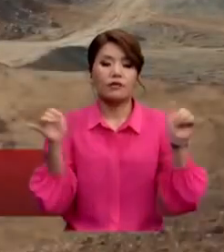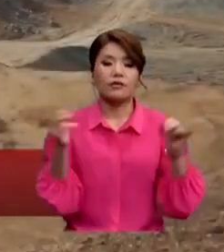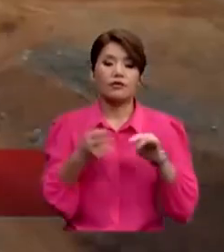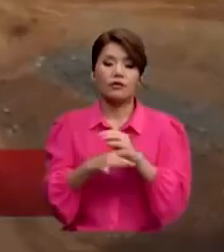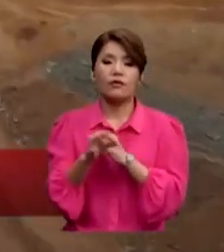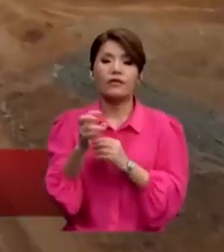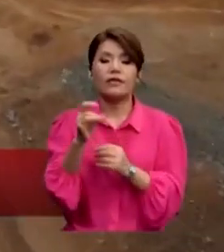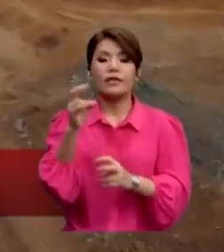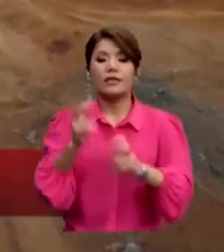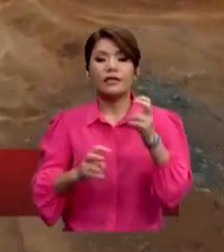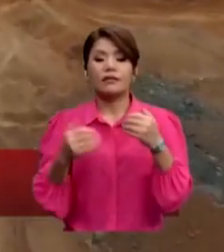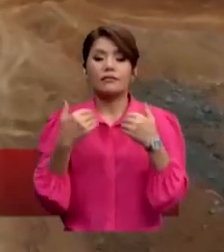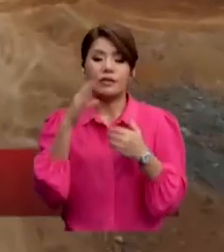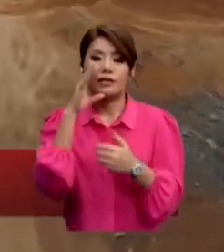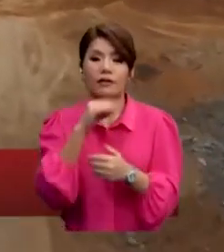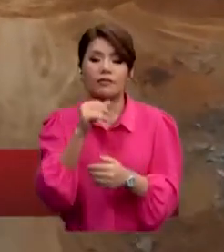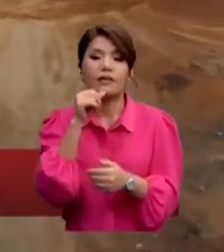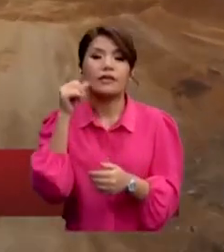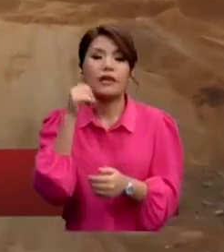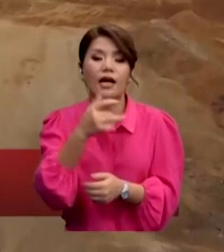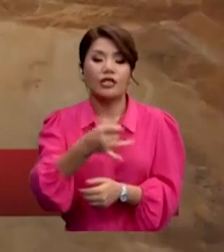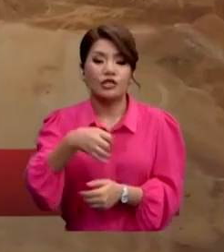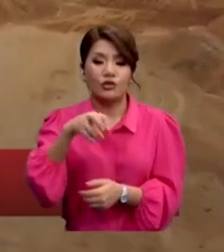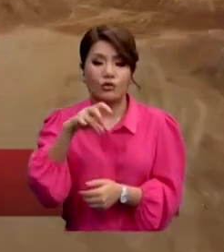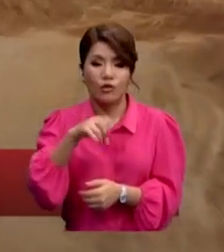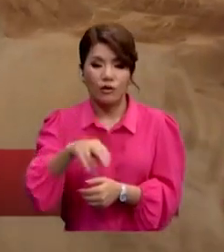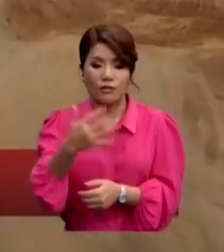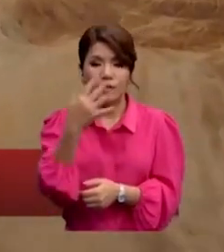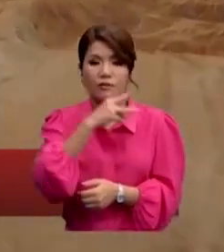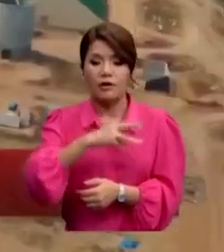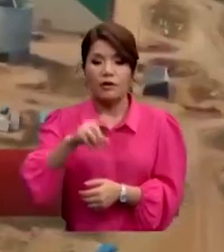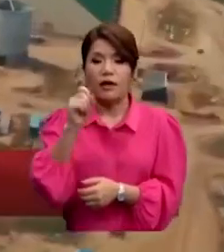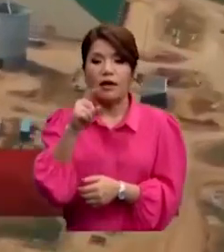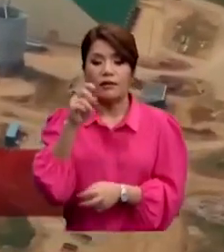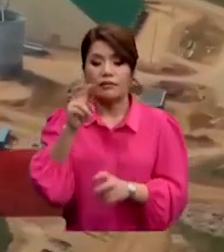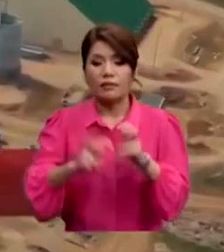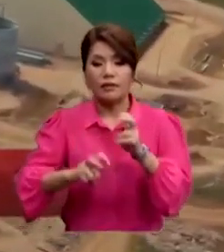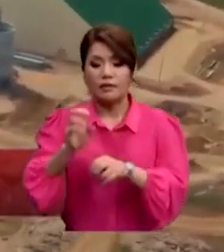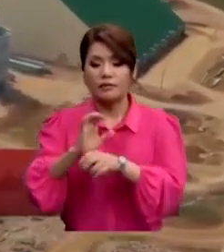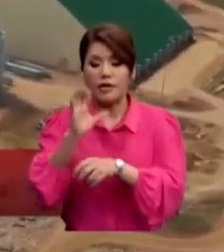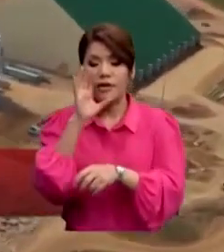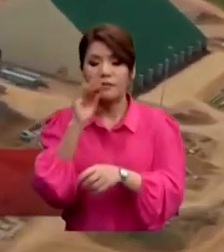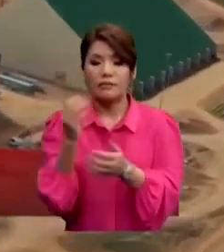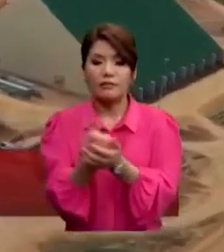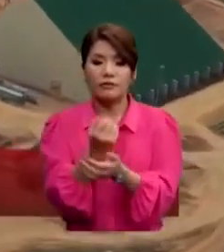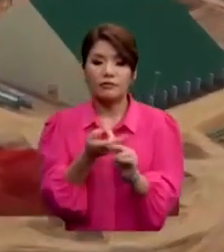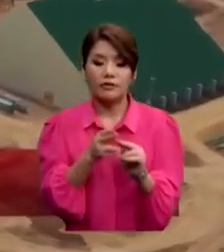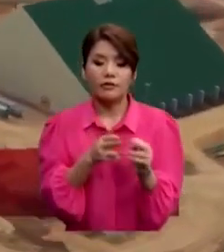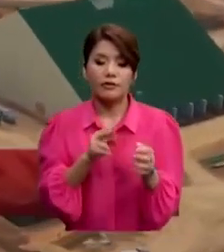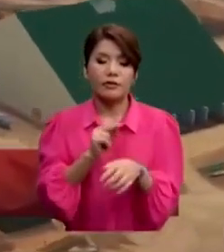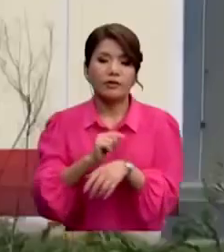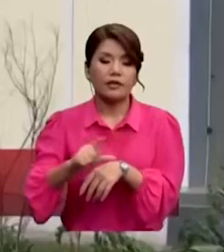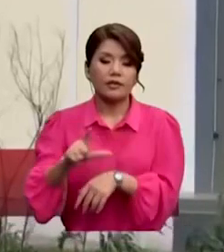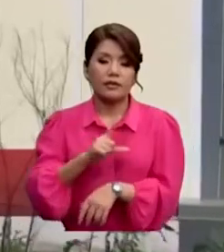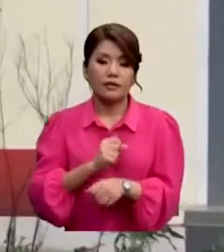игеруге кәсіпорынның әлеуеті жеткілікті. Былтыр RG Gold компаниясы 5 миллион тонна алтын өңдеуге қабілетті жаңа Тау-Кен металлургия кешенін іске қосқан болатын.